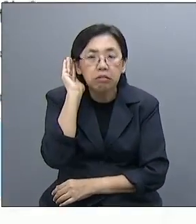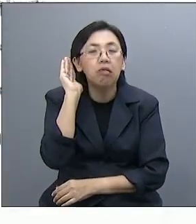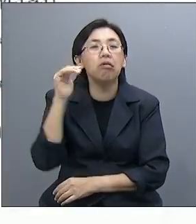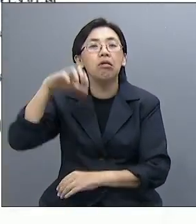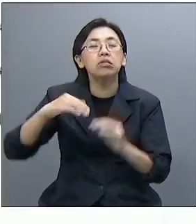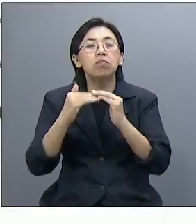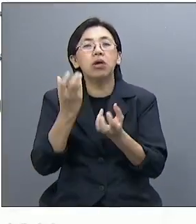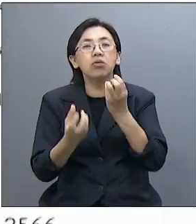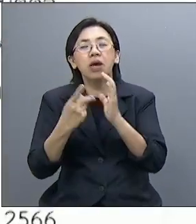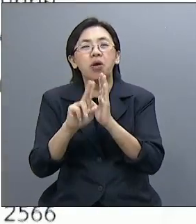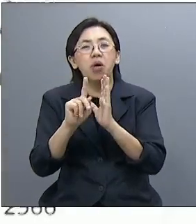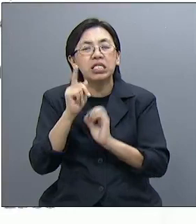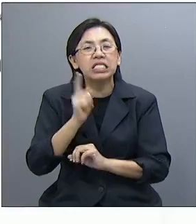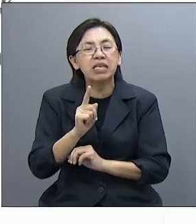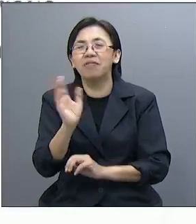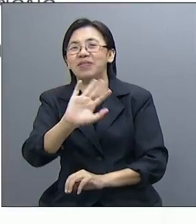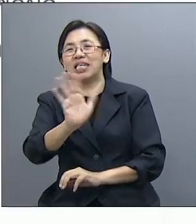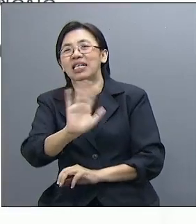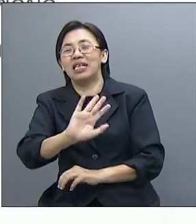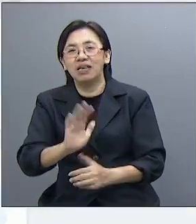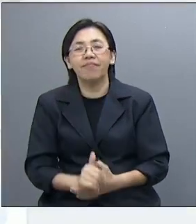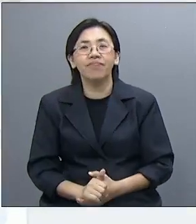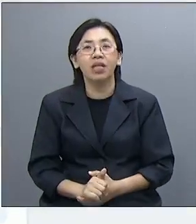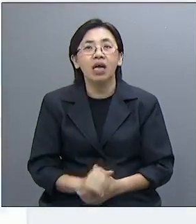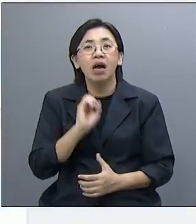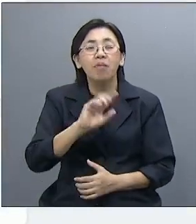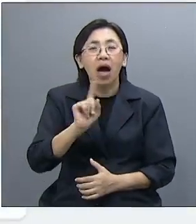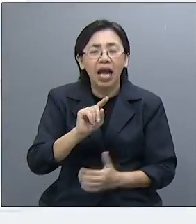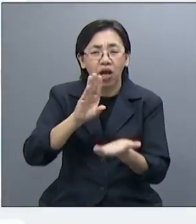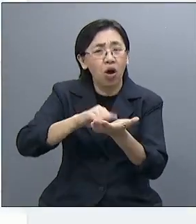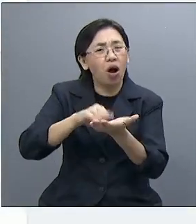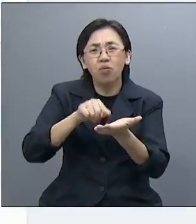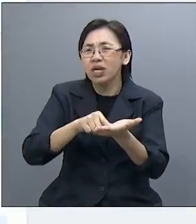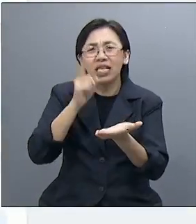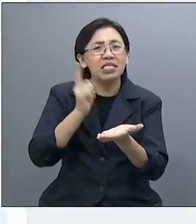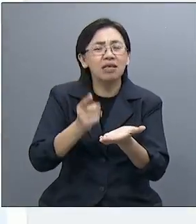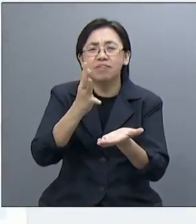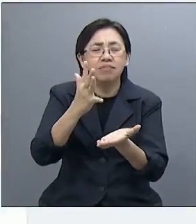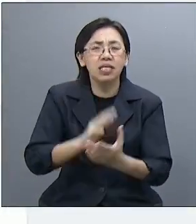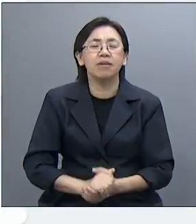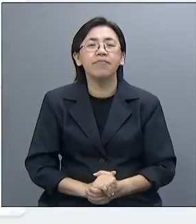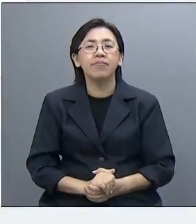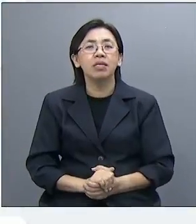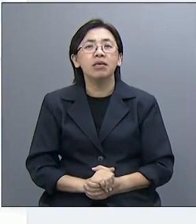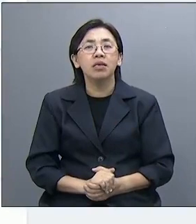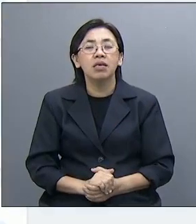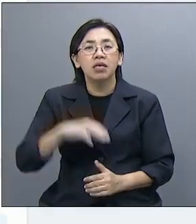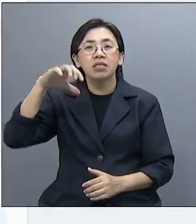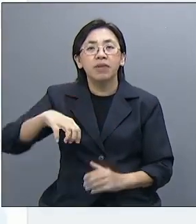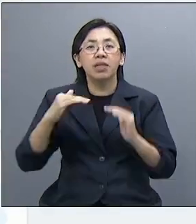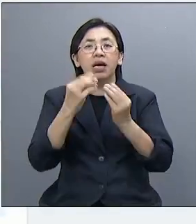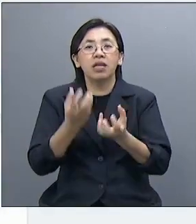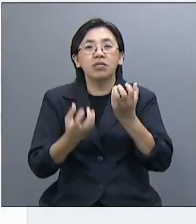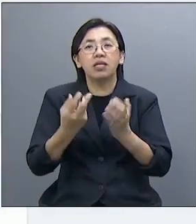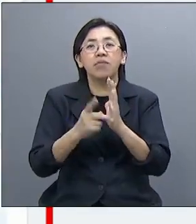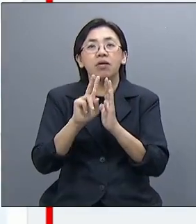ยุติธรรมจังหวัดขอนแก่นเพจจริงอีกทั้งยังเป็นการนำเสนอข้อมูลไม่เป็นความจริงอีกด้วยนะคะก็ทางนี้ทางสำนักงานยุติธรรมจังหวัด